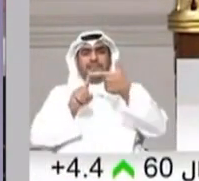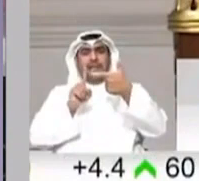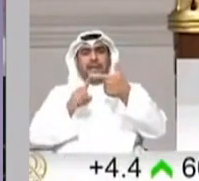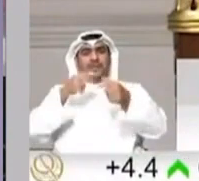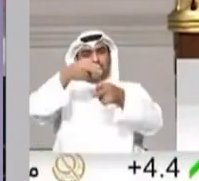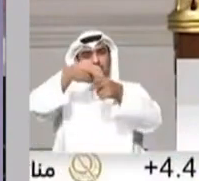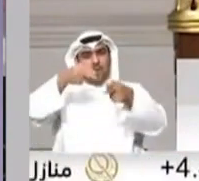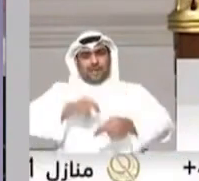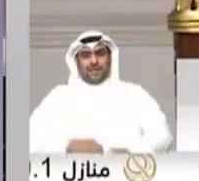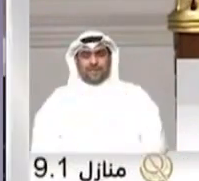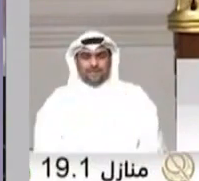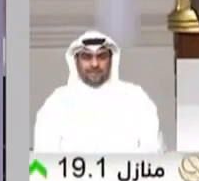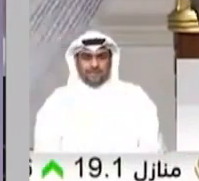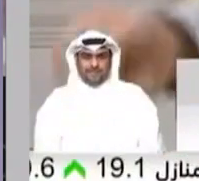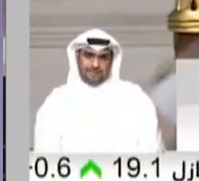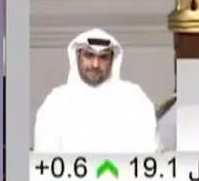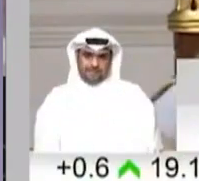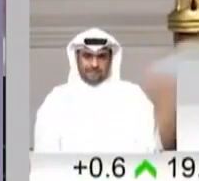الكويت.